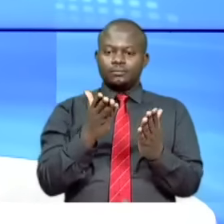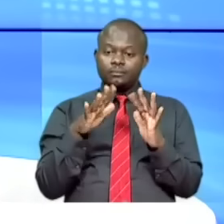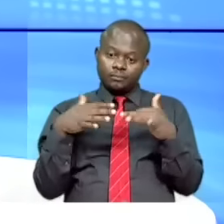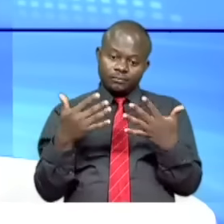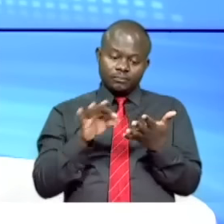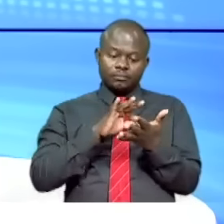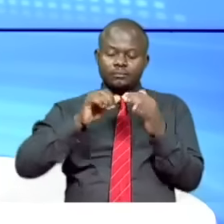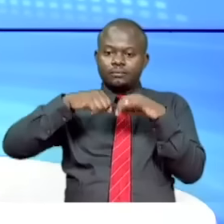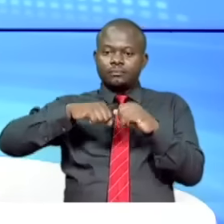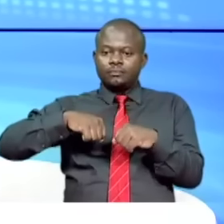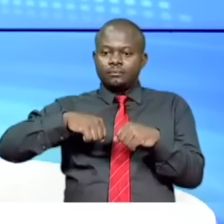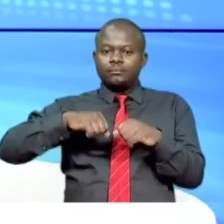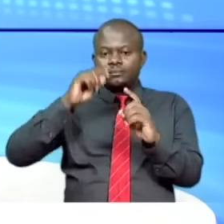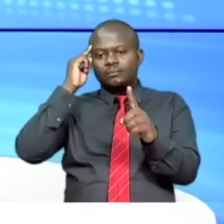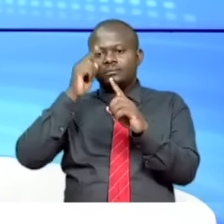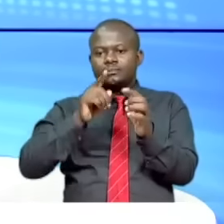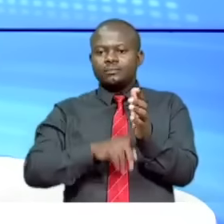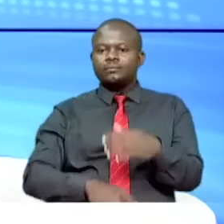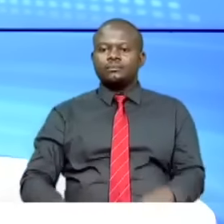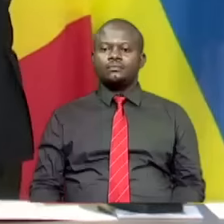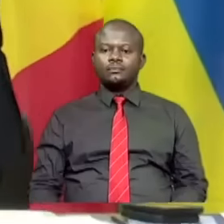basinye amasezerano agamije iki?